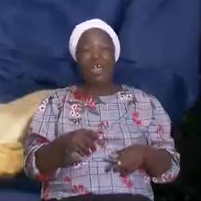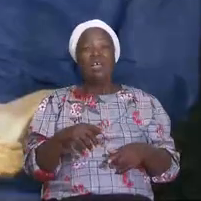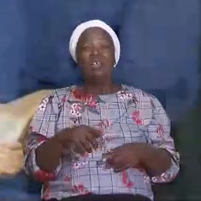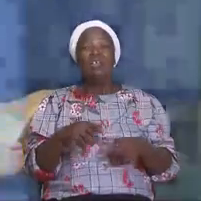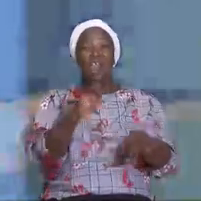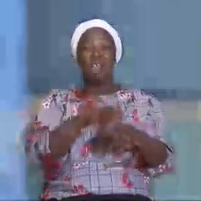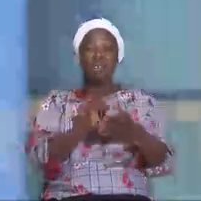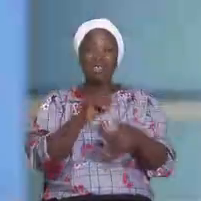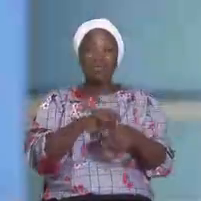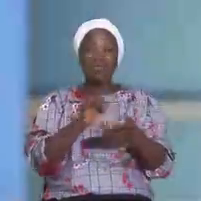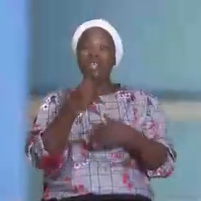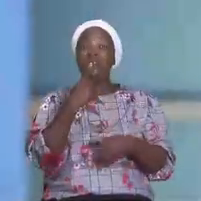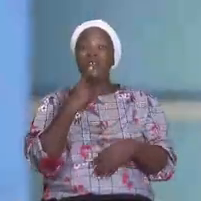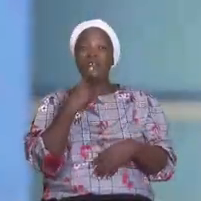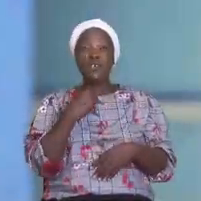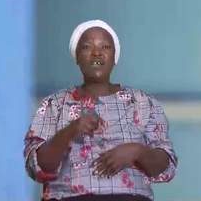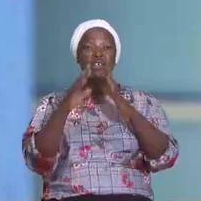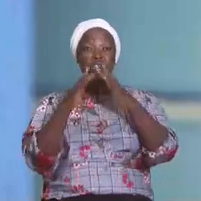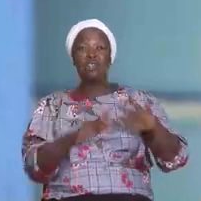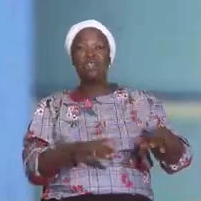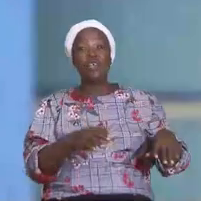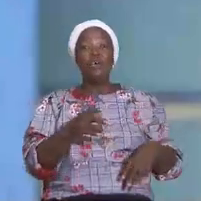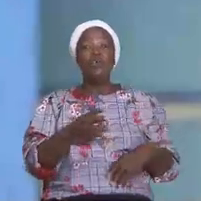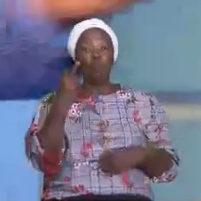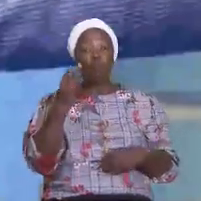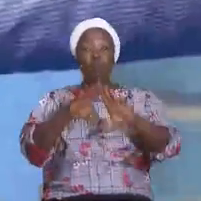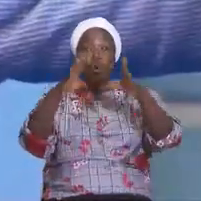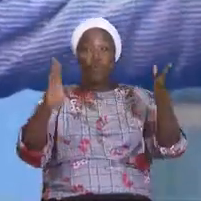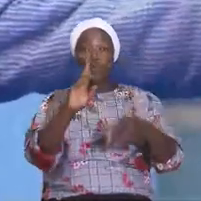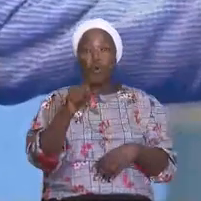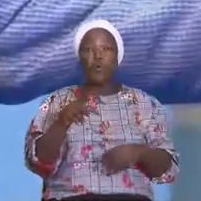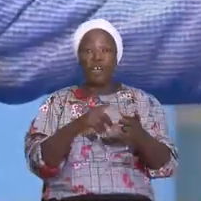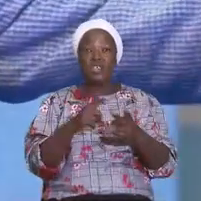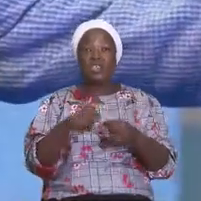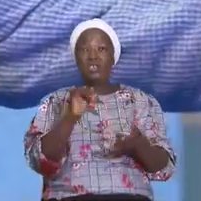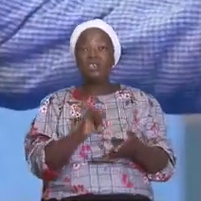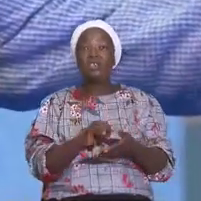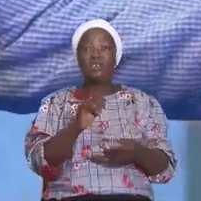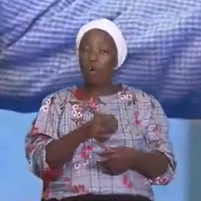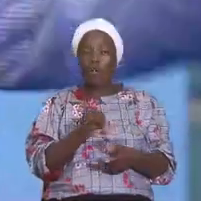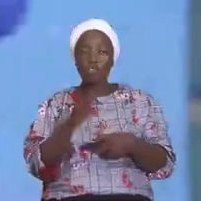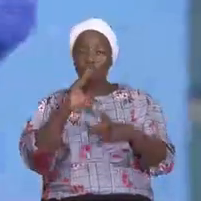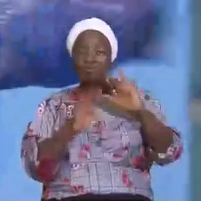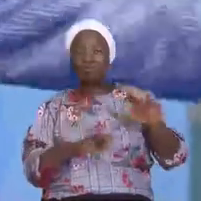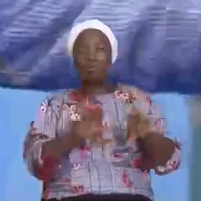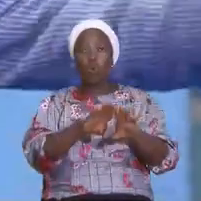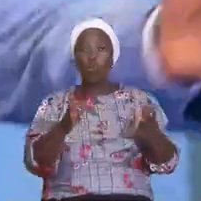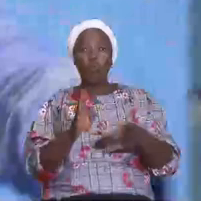mer Rouge, cela n'était jamais arrivé en ce moment. La mer Rouge s'est